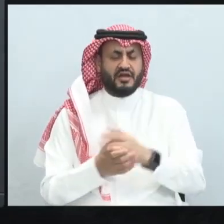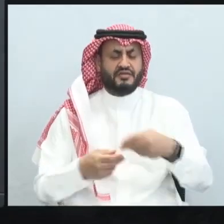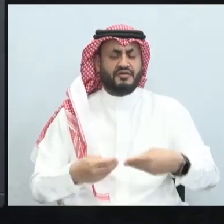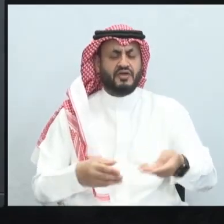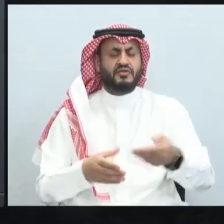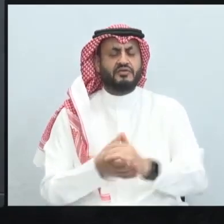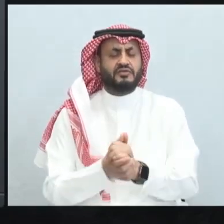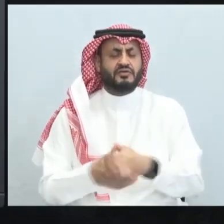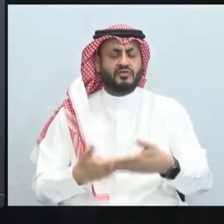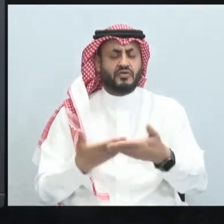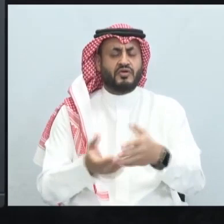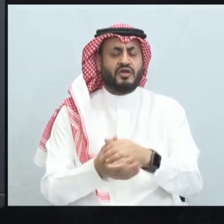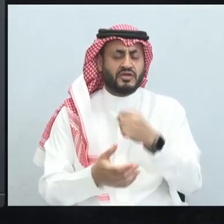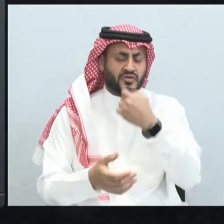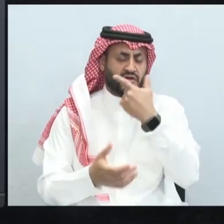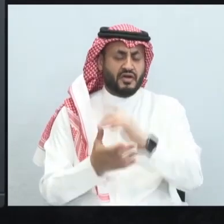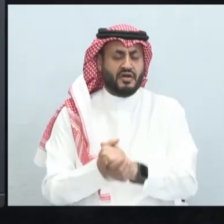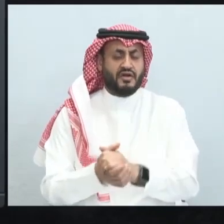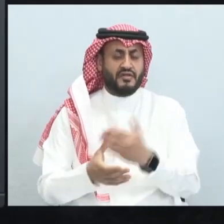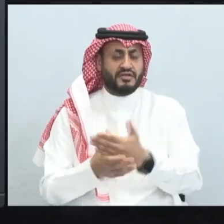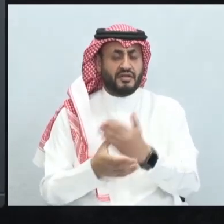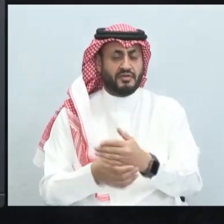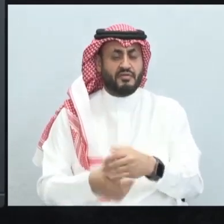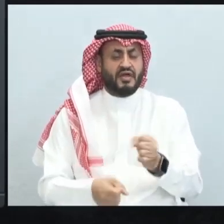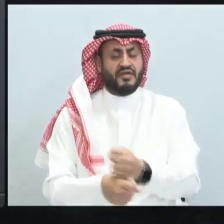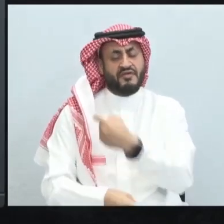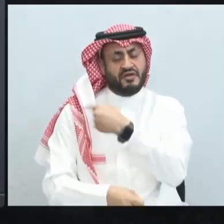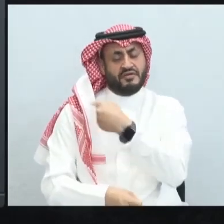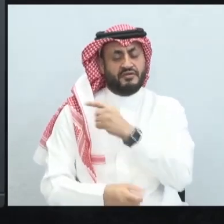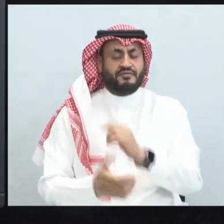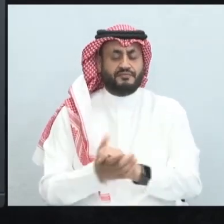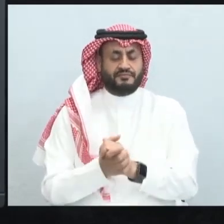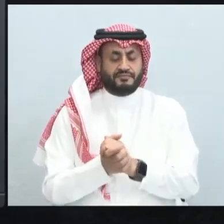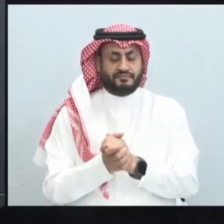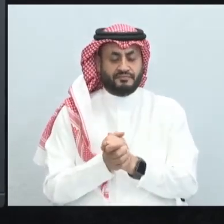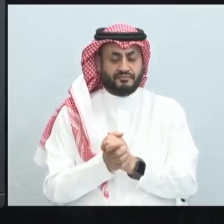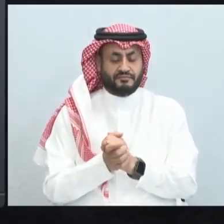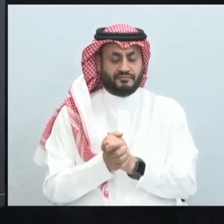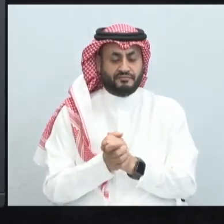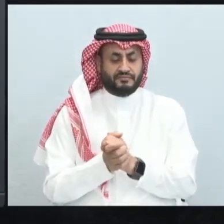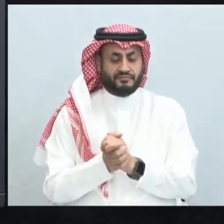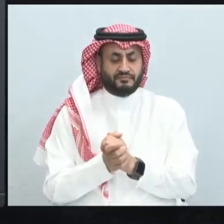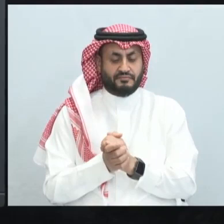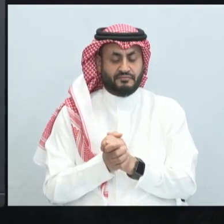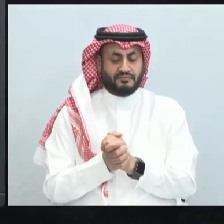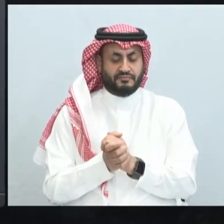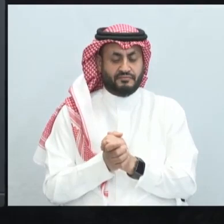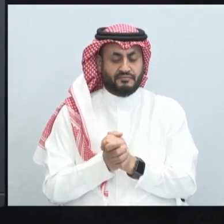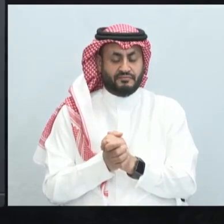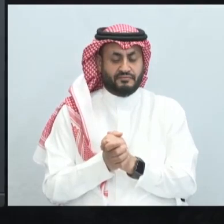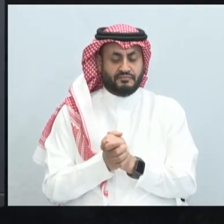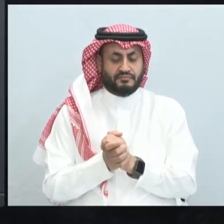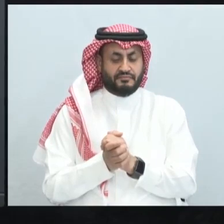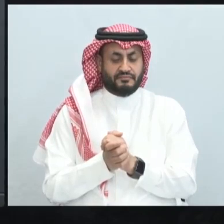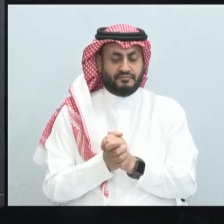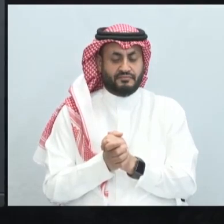من الحسنات الجاريات فالانسان يحاول ان يبسط اخوانه ويلاطفها ويحسن اليهم ومن ذلك